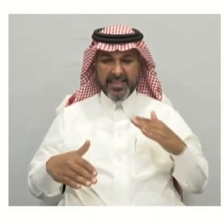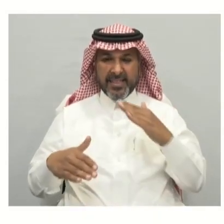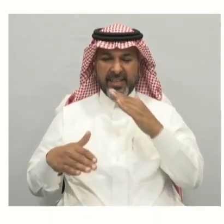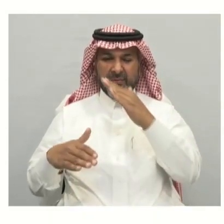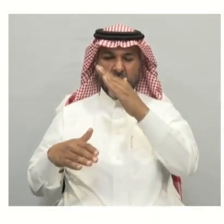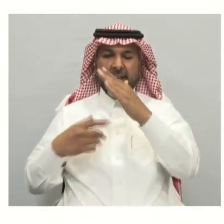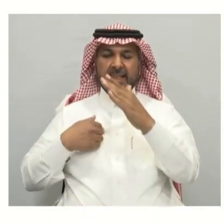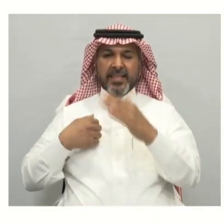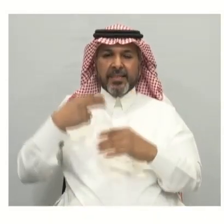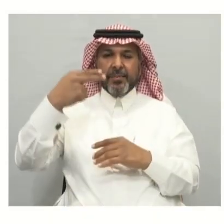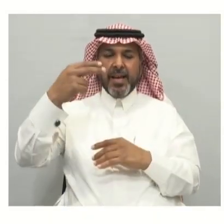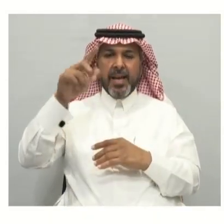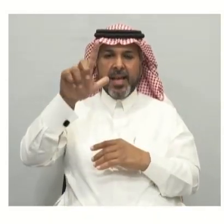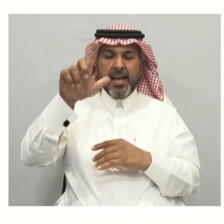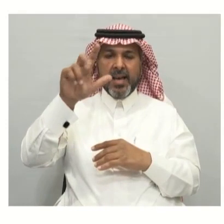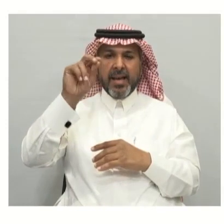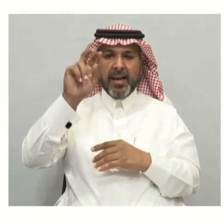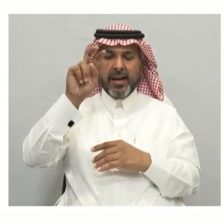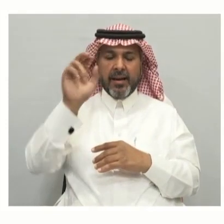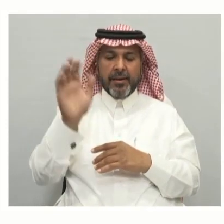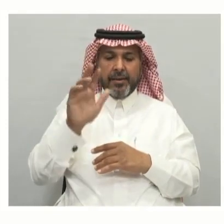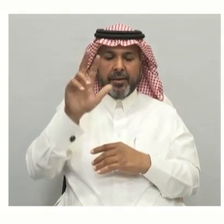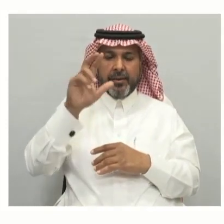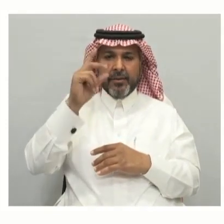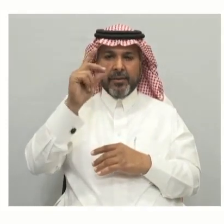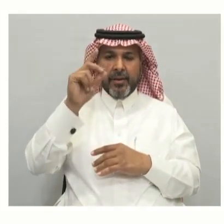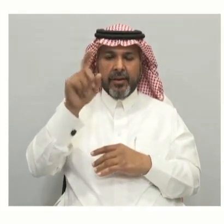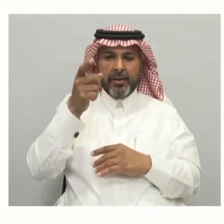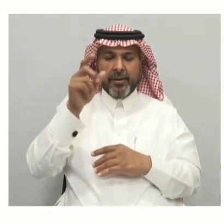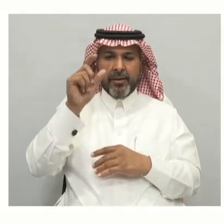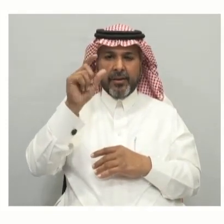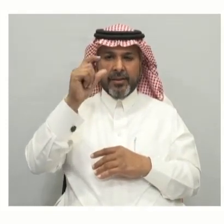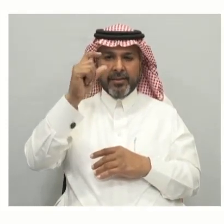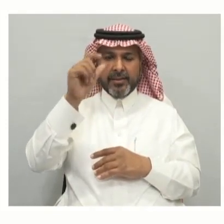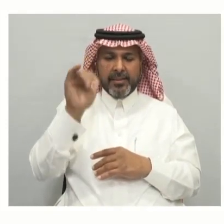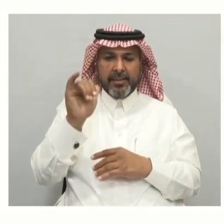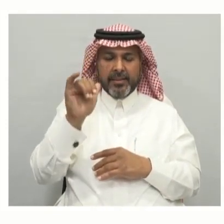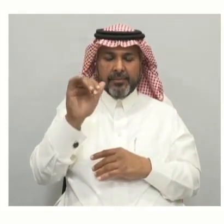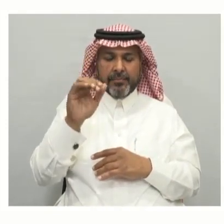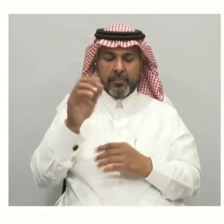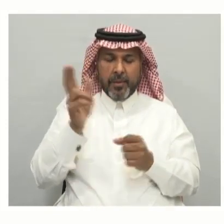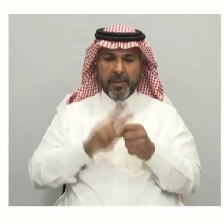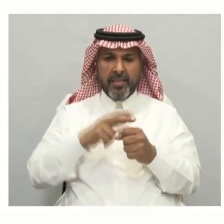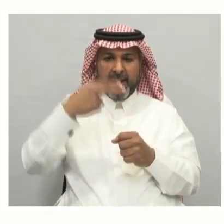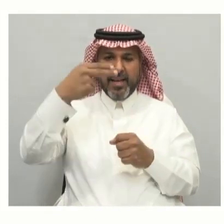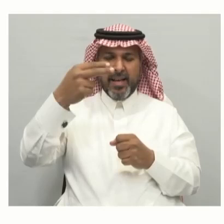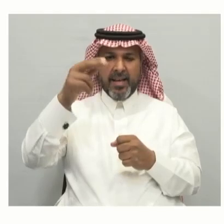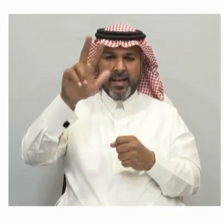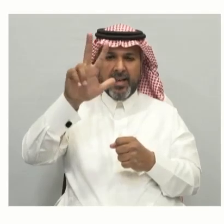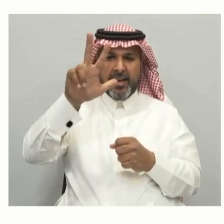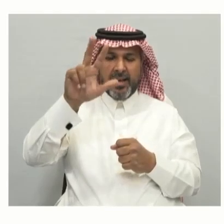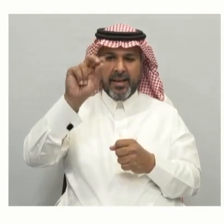لانه لماذا كلما زادت هنا عدد السنوات هذه تمثل العام هنا 1430 1432